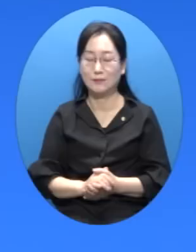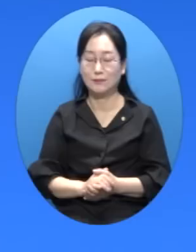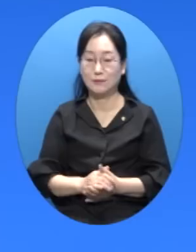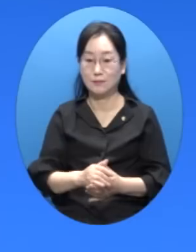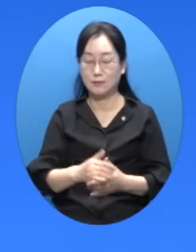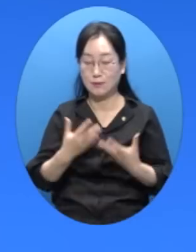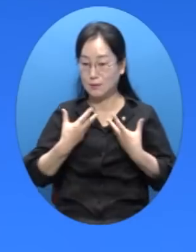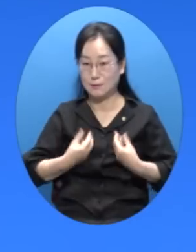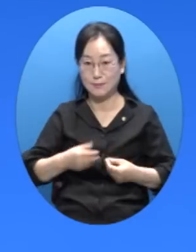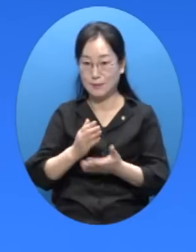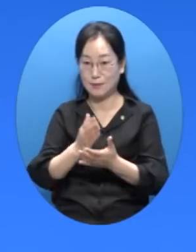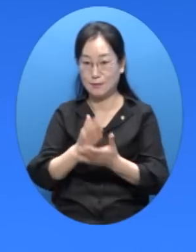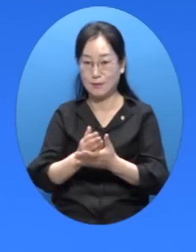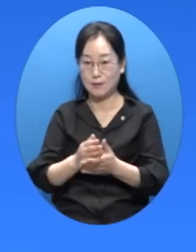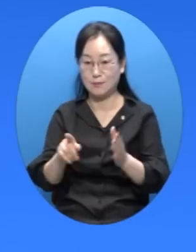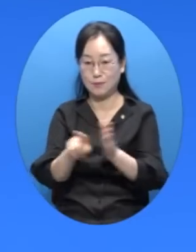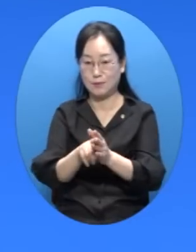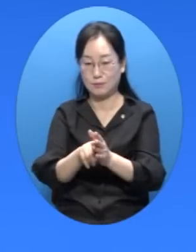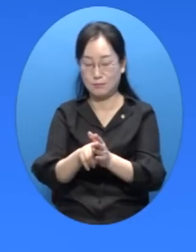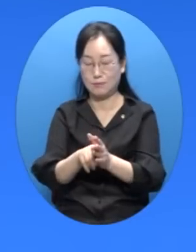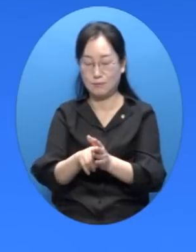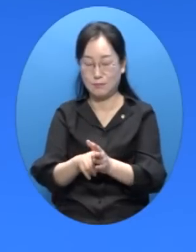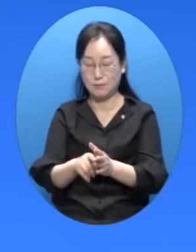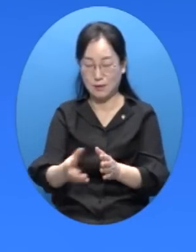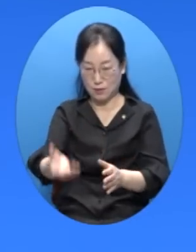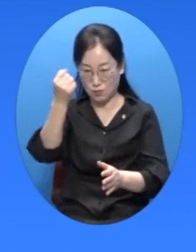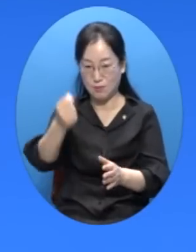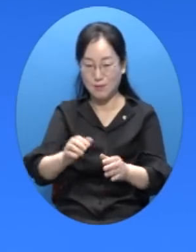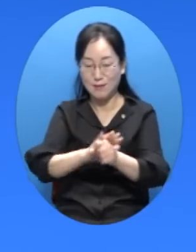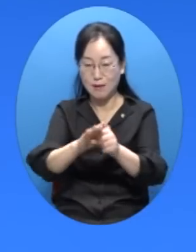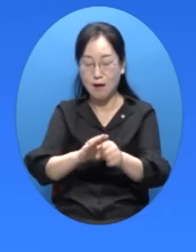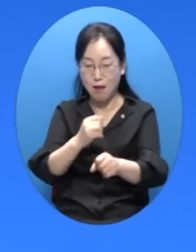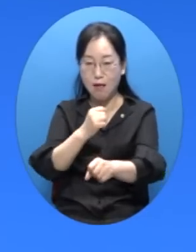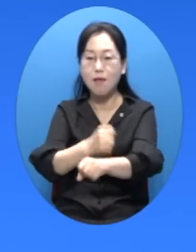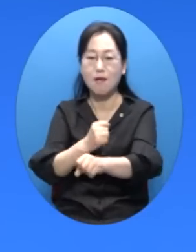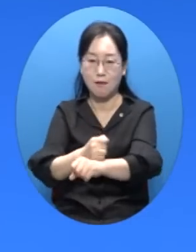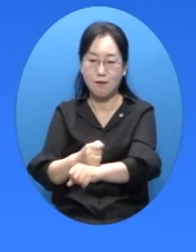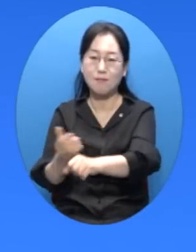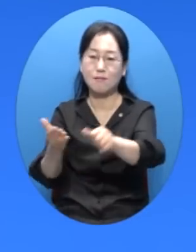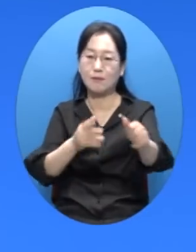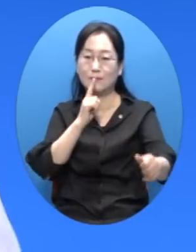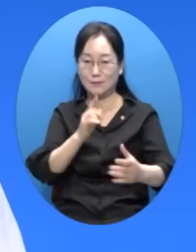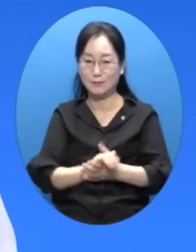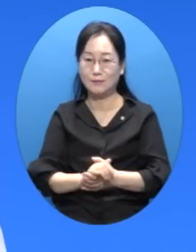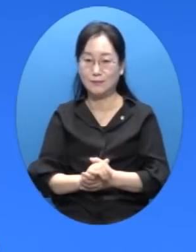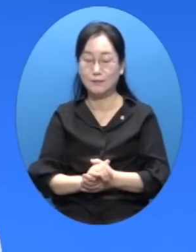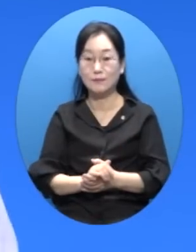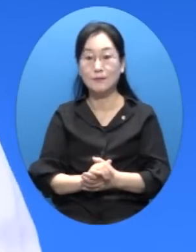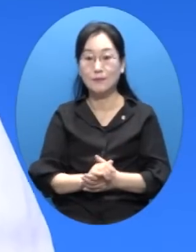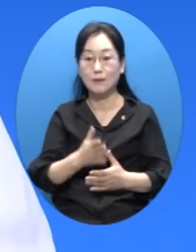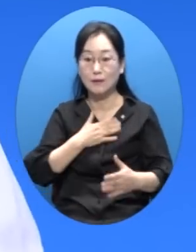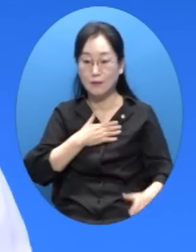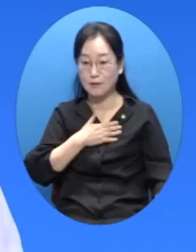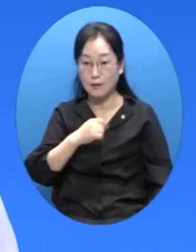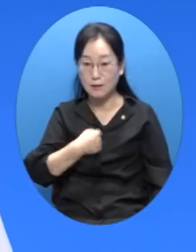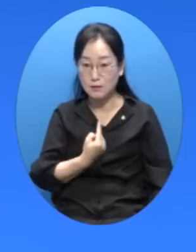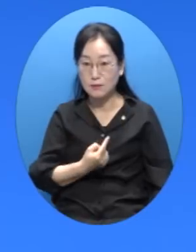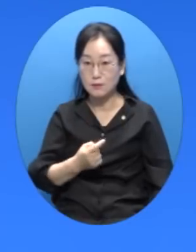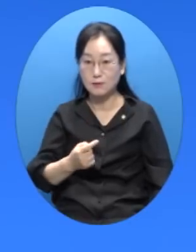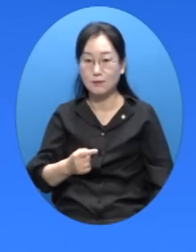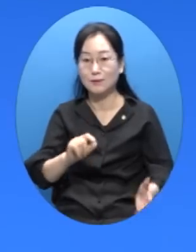좌절하지 말고 믿음의 손을 펼쳐라, 사랑의 손을 펼쳐라 주님 말씀하십니다. 자기가 죽음과